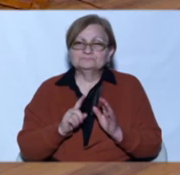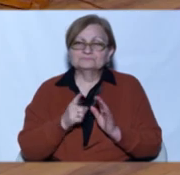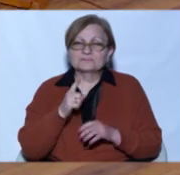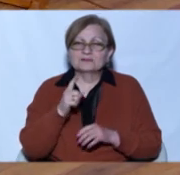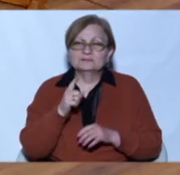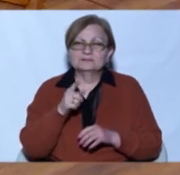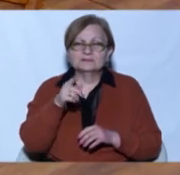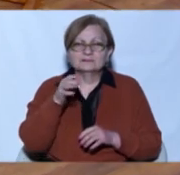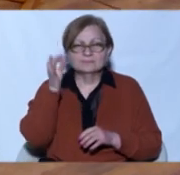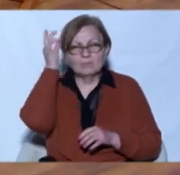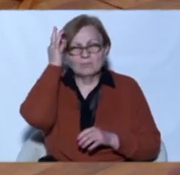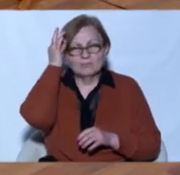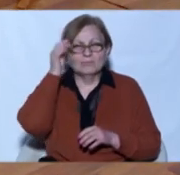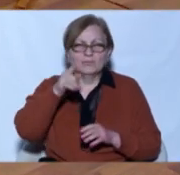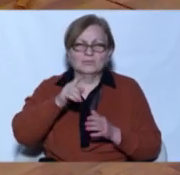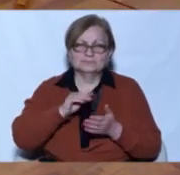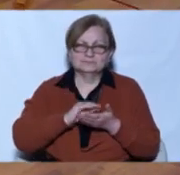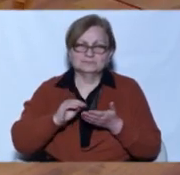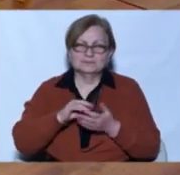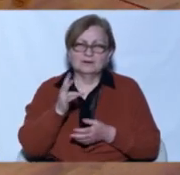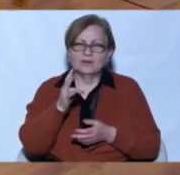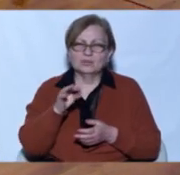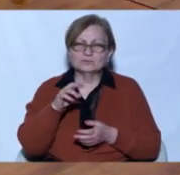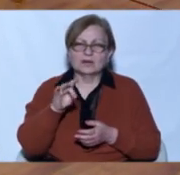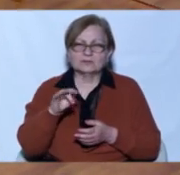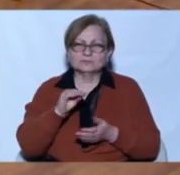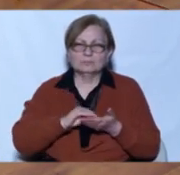მოგონების ავტორს. გახსოვთ ხომ, რომ ნოდარ დუმბაძის